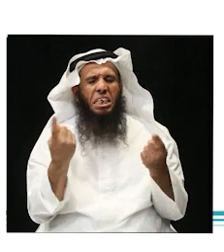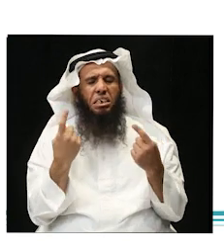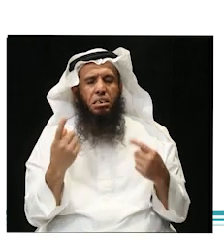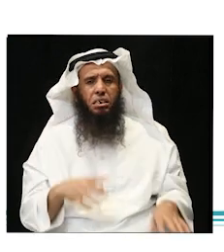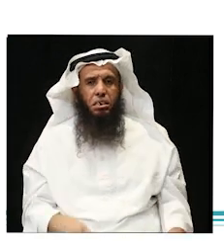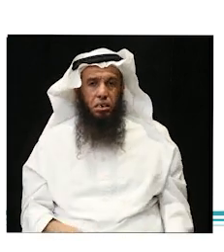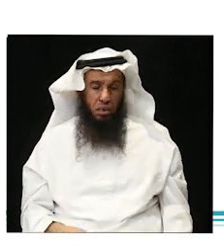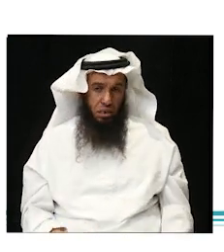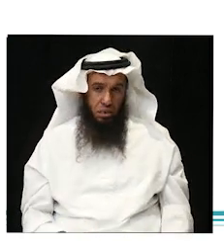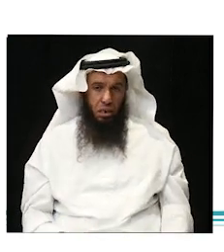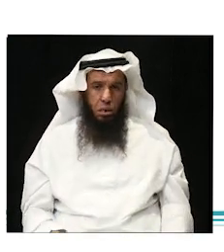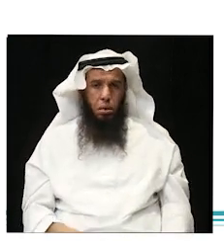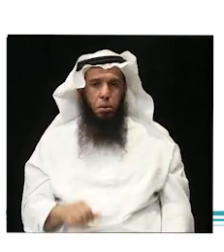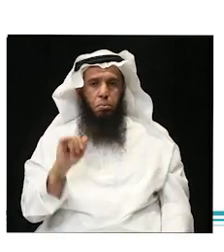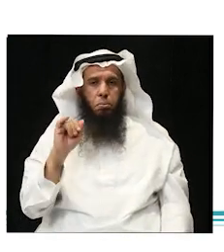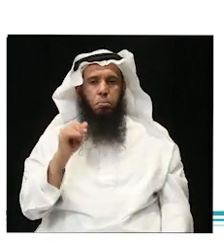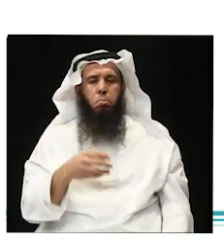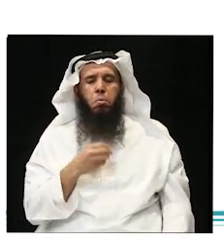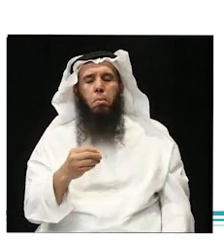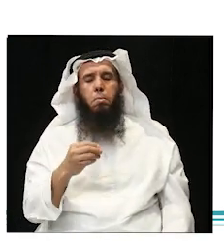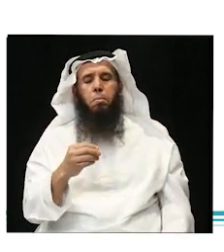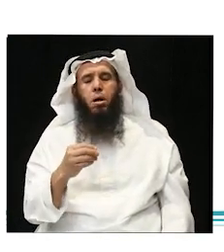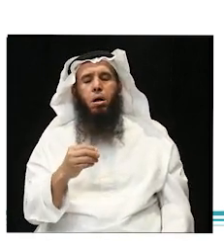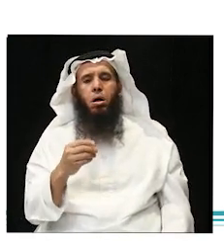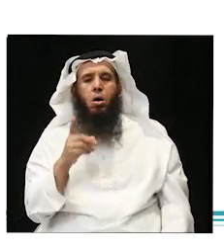محبة الطعام، الأصدقاء في الفصل،